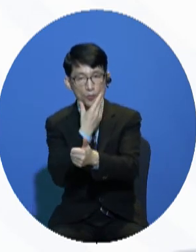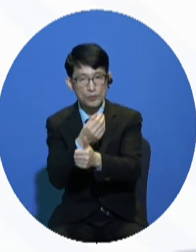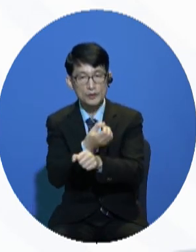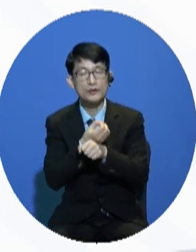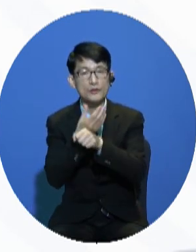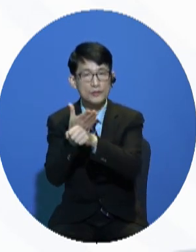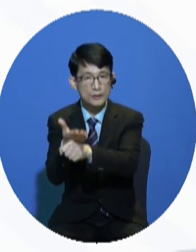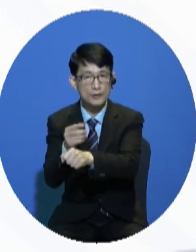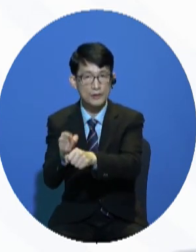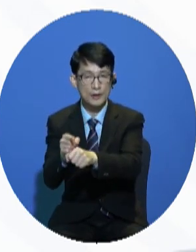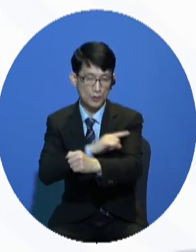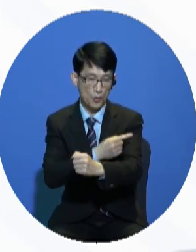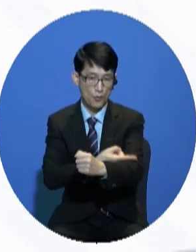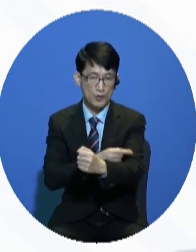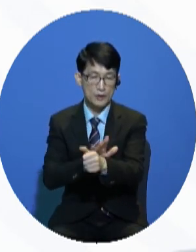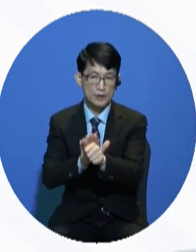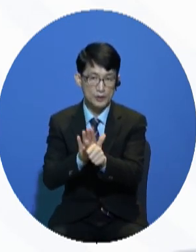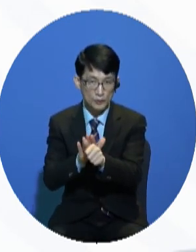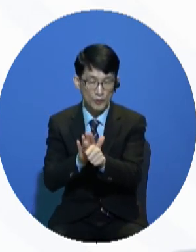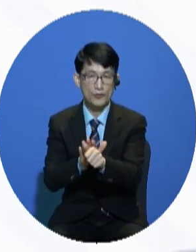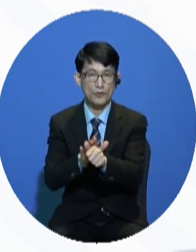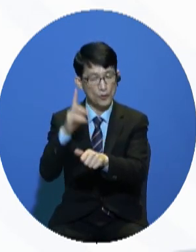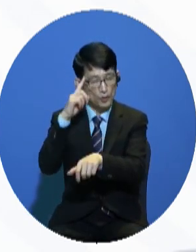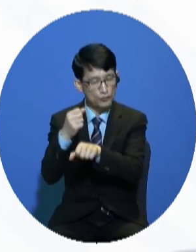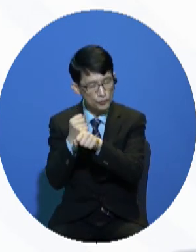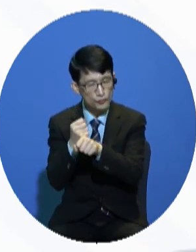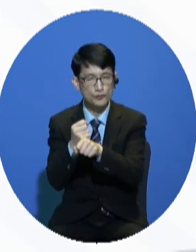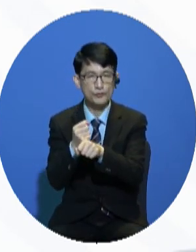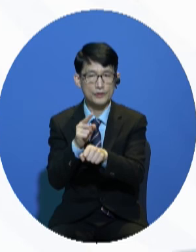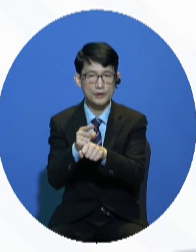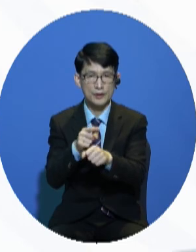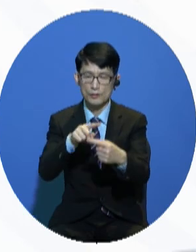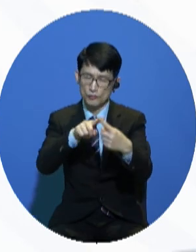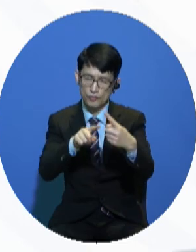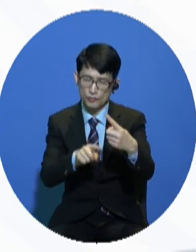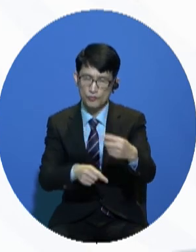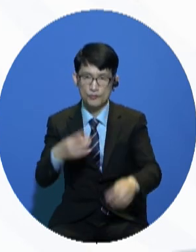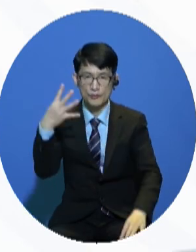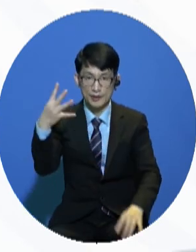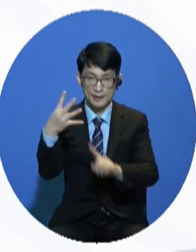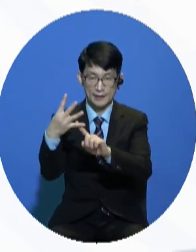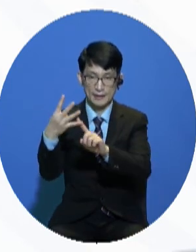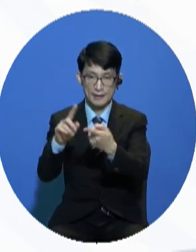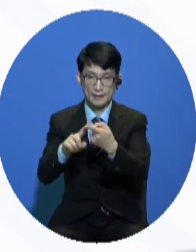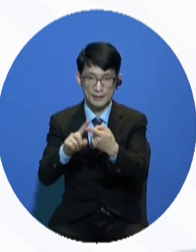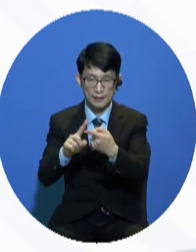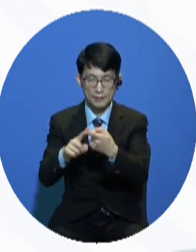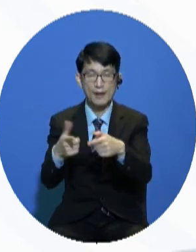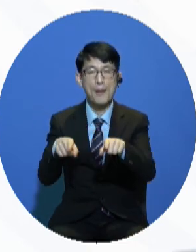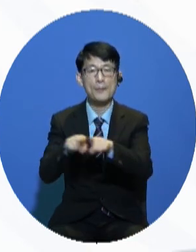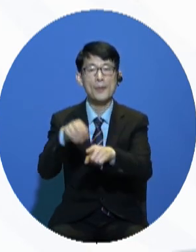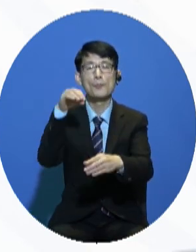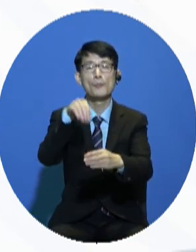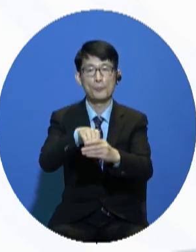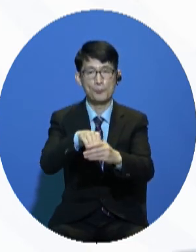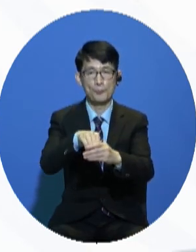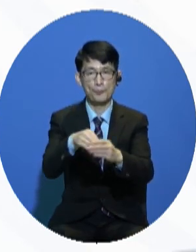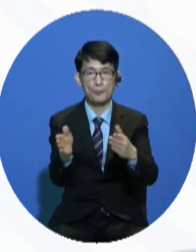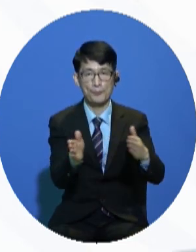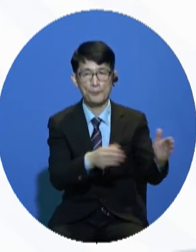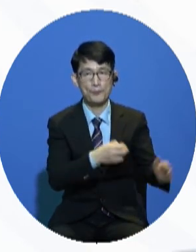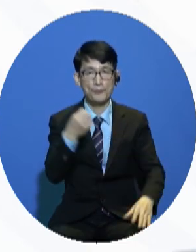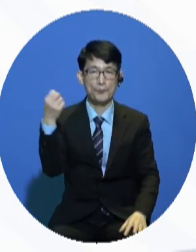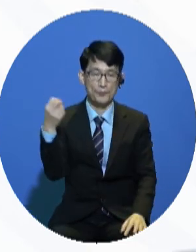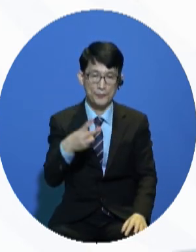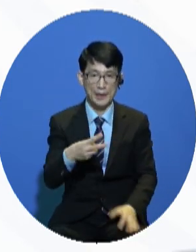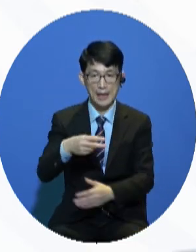전달 체계, 권리 옹호 체계, 연구 개발 지원 체계, 이 4대 주요 체계를 고도화하는 그런 안도 함께 담고 또 한 가지 중요한